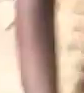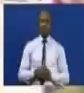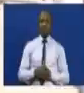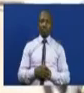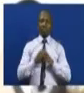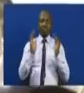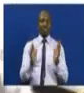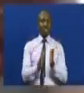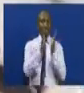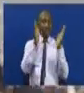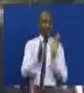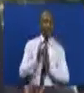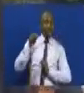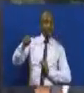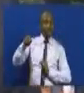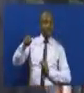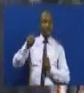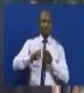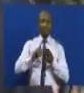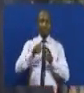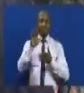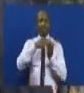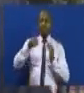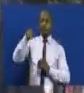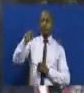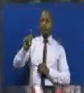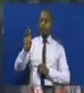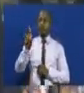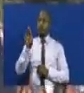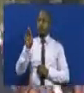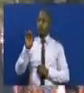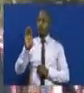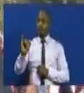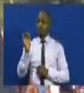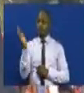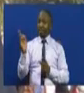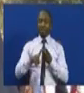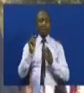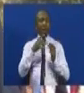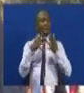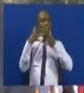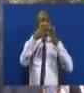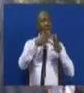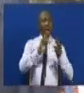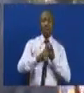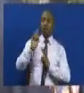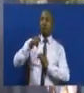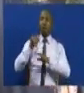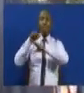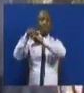Sherehe hizi zinachukuliwa zaidi za Makunduchi sasa hivi kwa sababu kila Makunduchi alikuwa kwa duniani, alikuwa kwa Marekani, alikuwa kwa